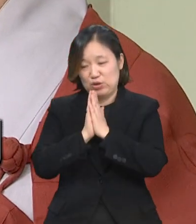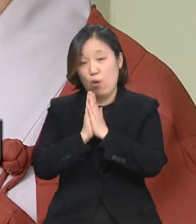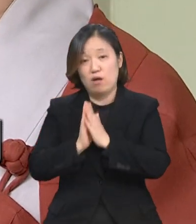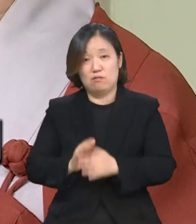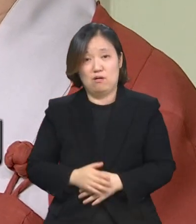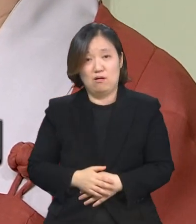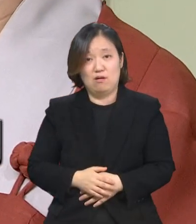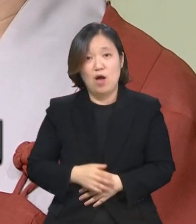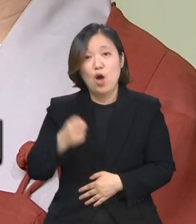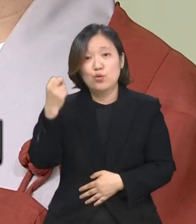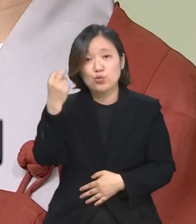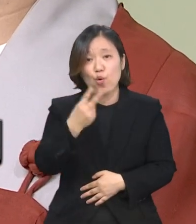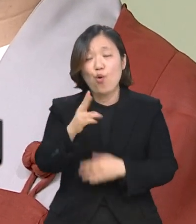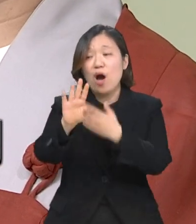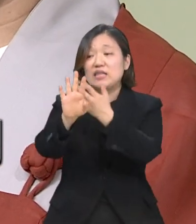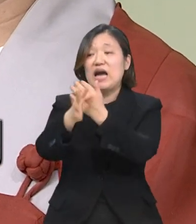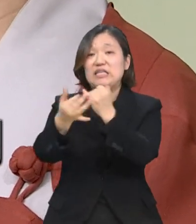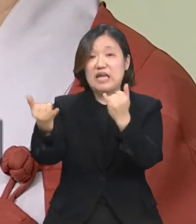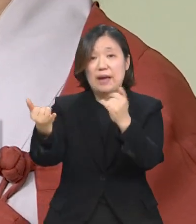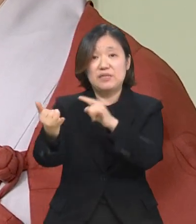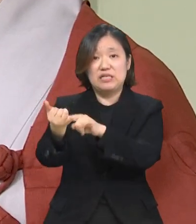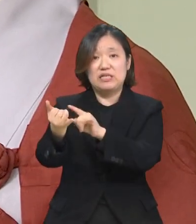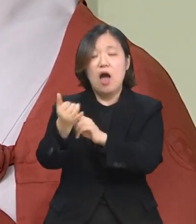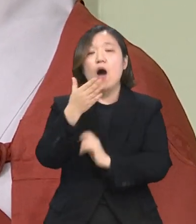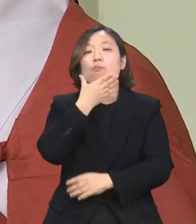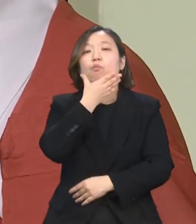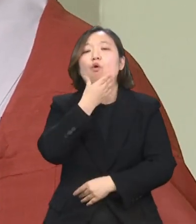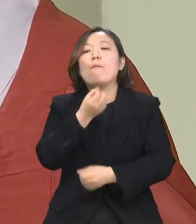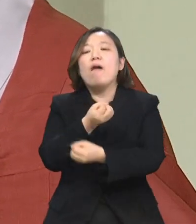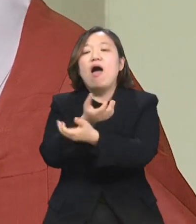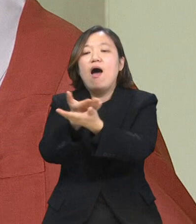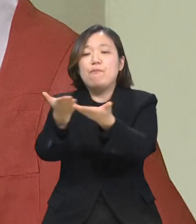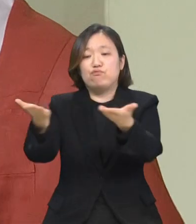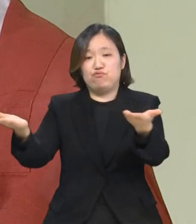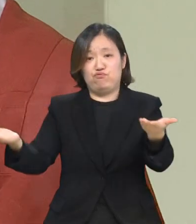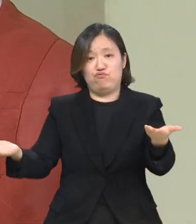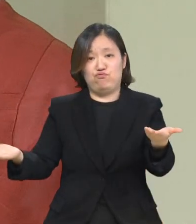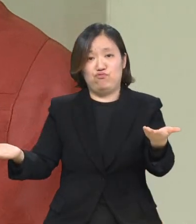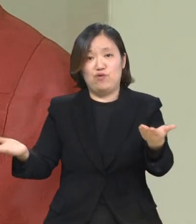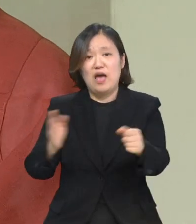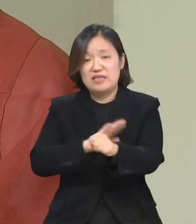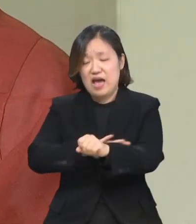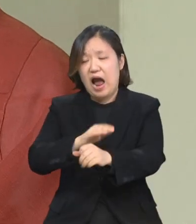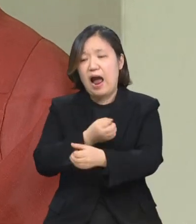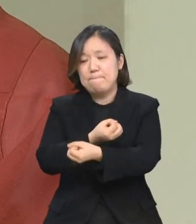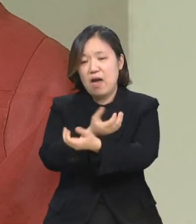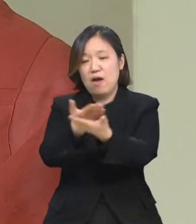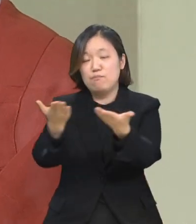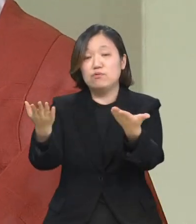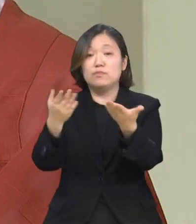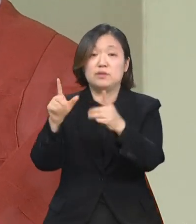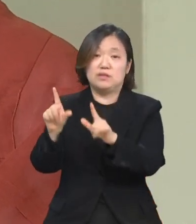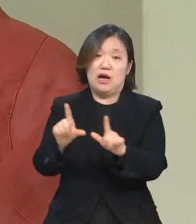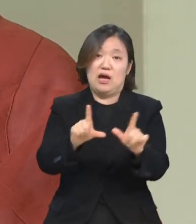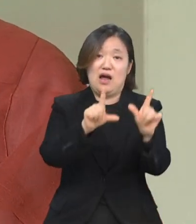사람들 사이에서 인덕이 있다라는 소리들을 정도로 사람들한테 잘 베풀었으니